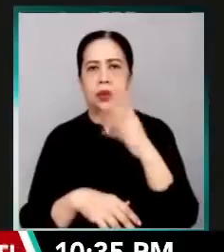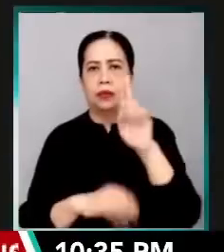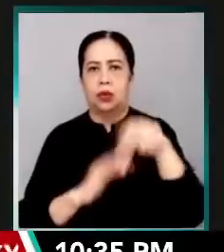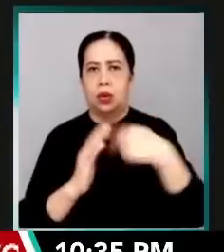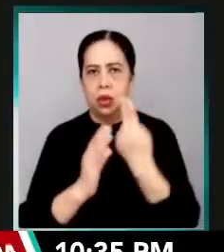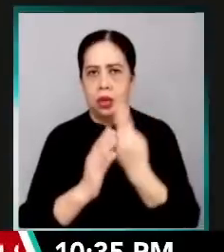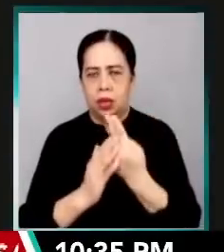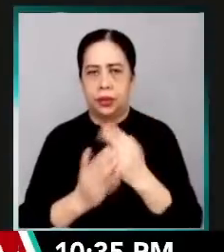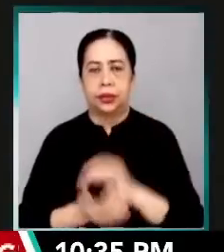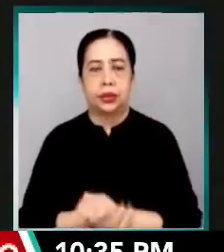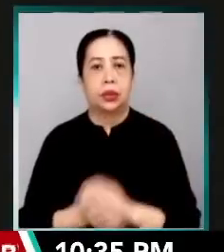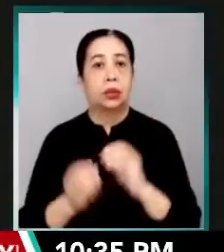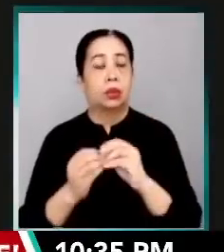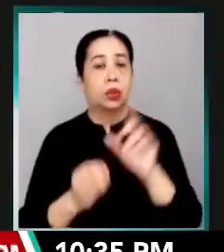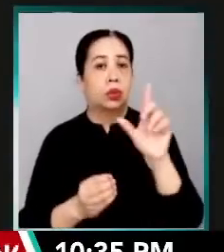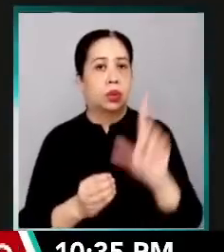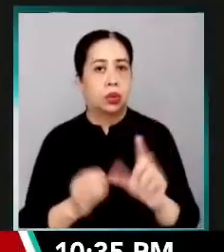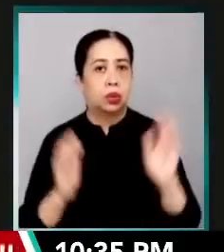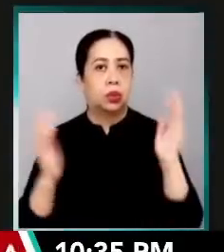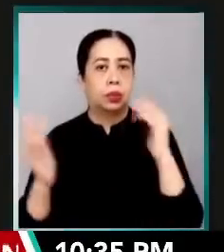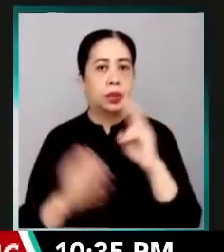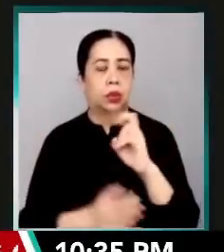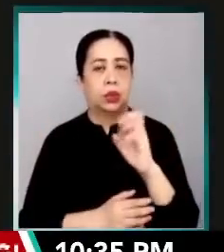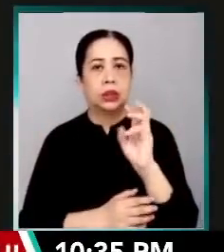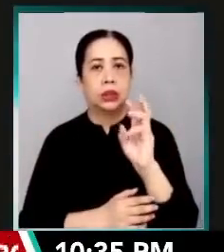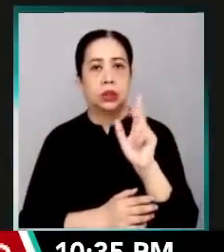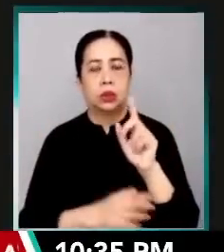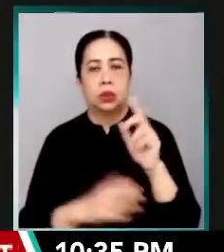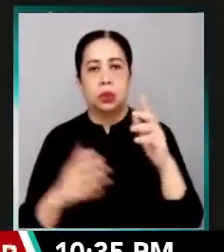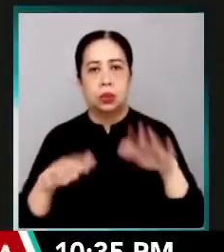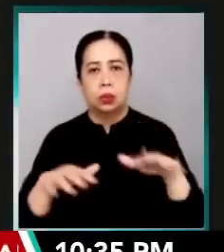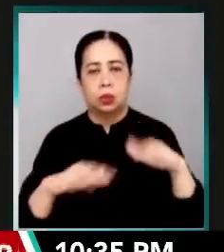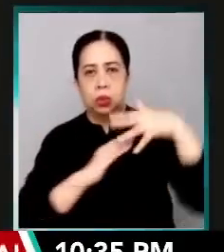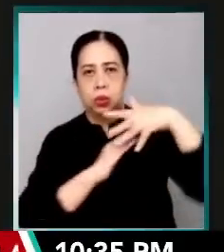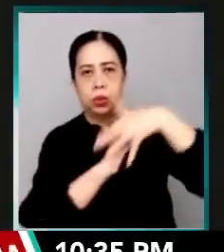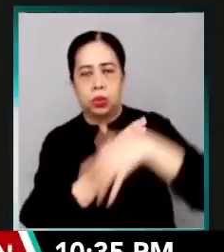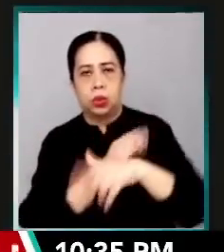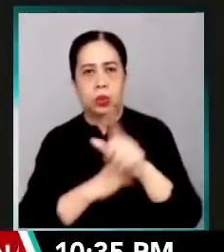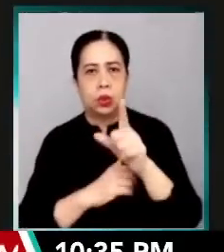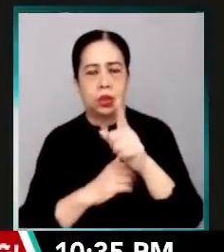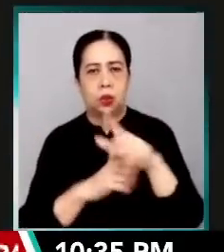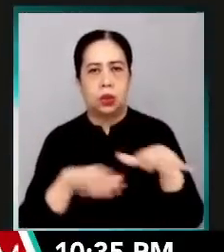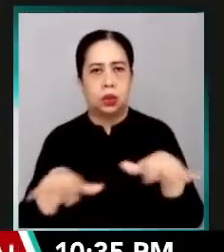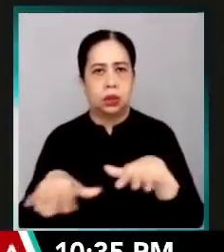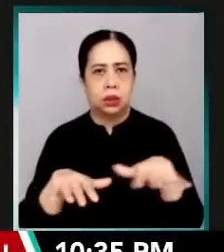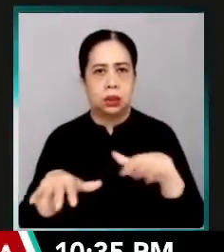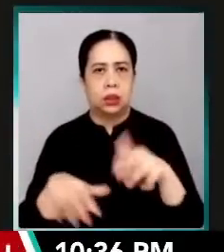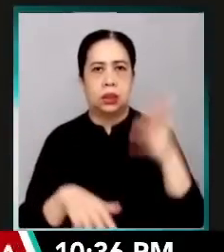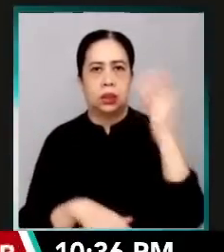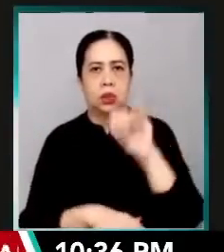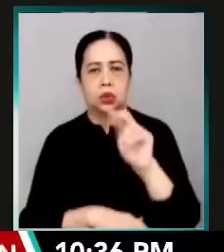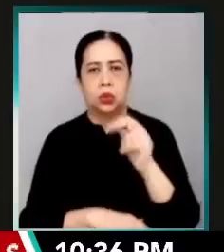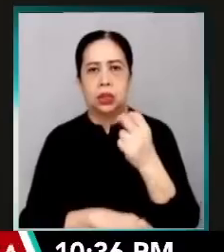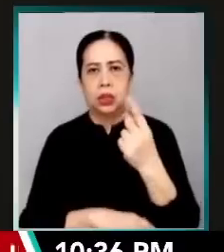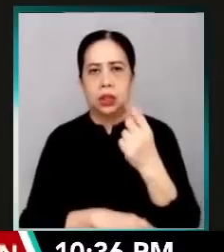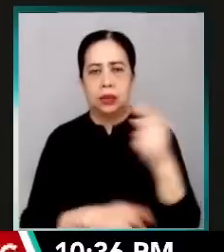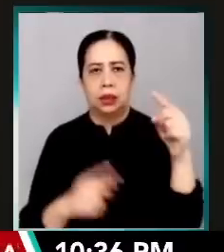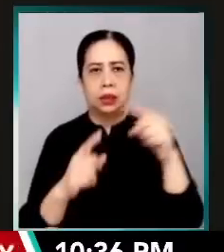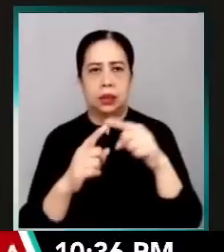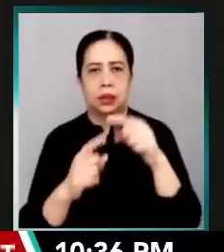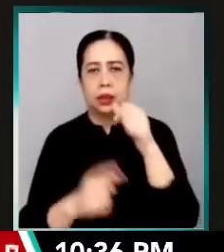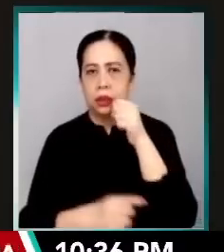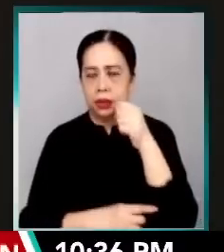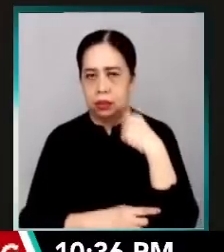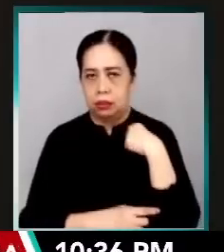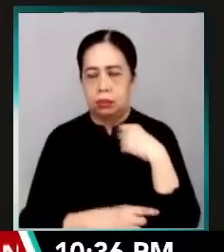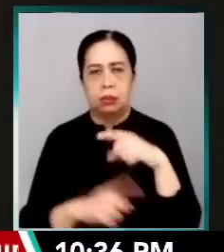Mas mababa kumpara sa 260 rockfall events at 21 volcanic earthquakes noong June 11 hanggang kahapon. Pero di pa raw